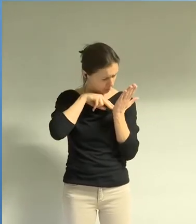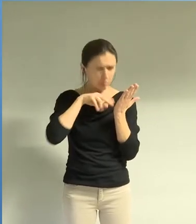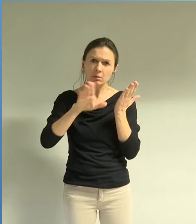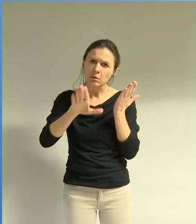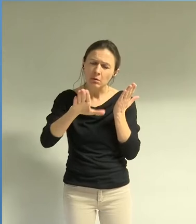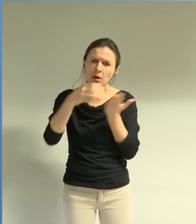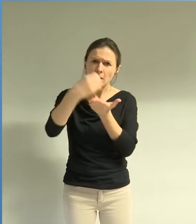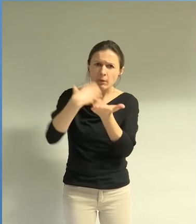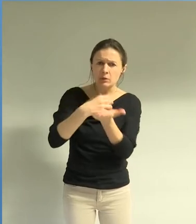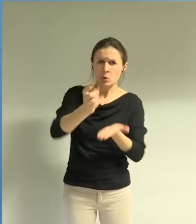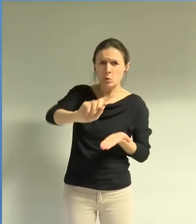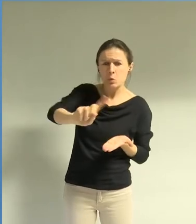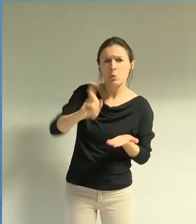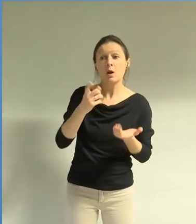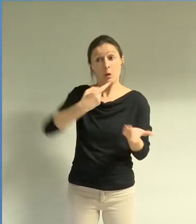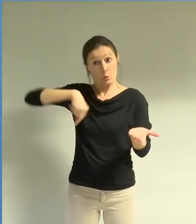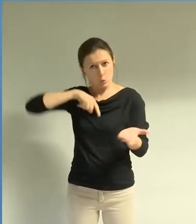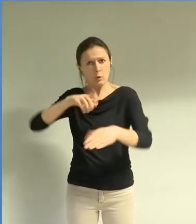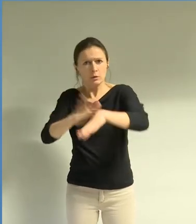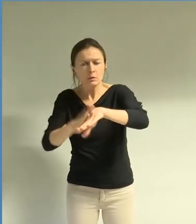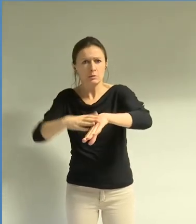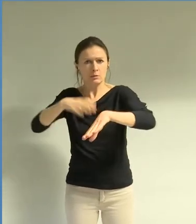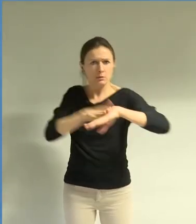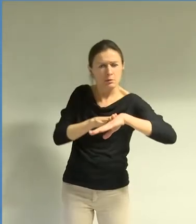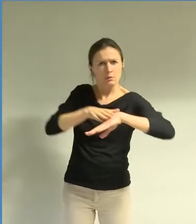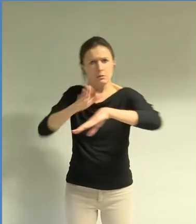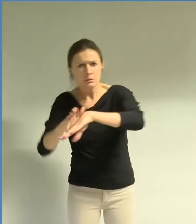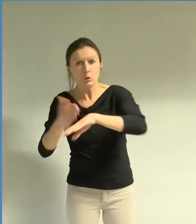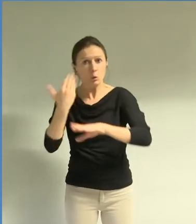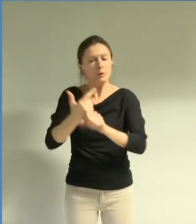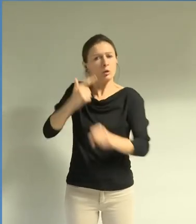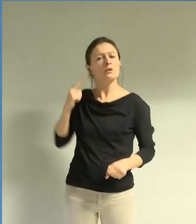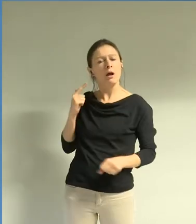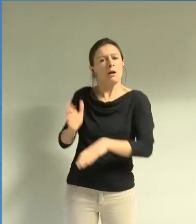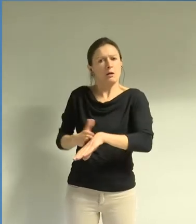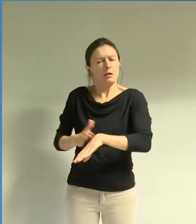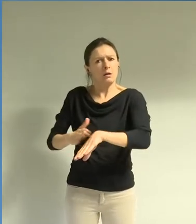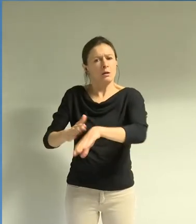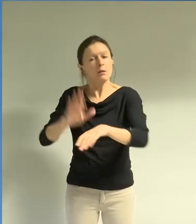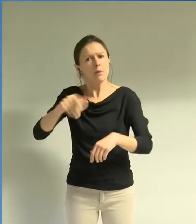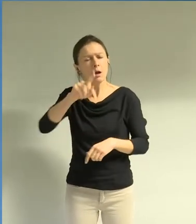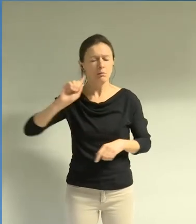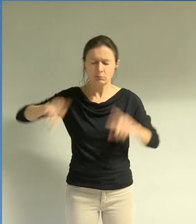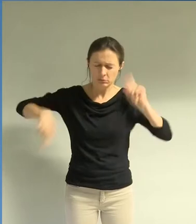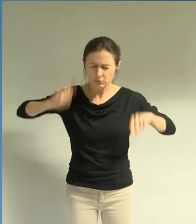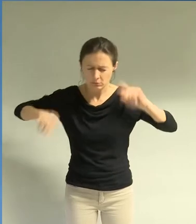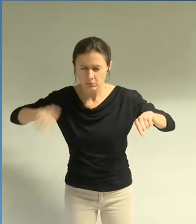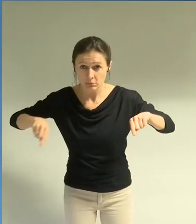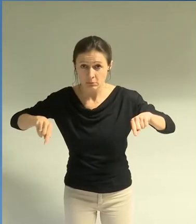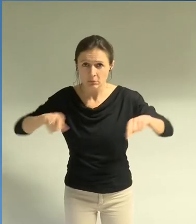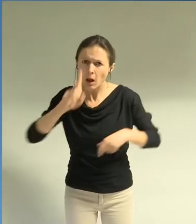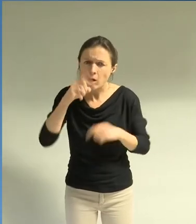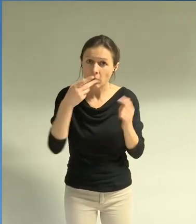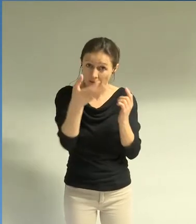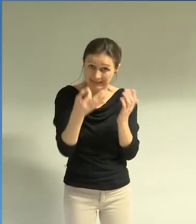de mépris de vaud opposition municipale ces deux dernières années à cette démarche assumée et annoncé d'écarter tous